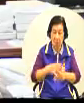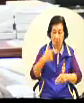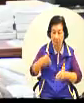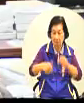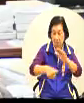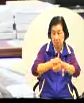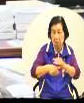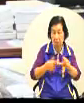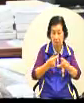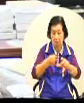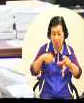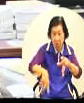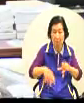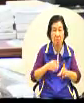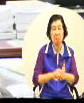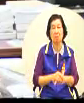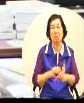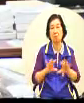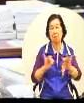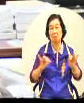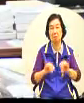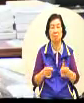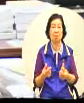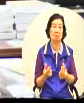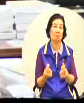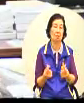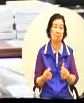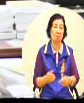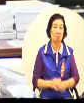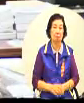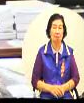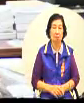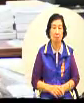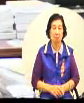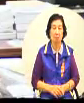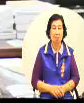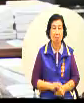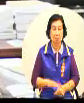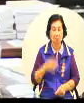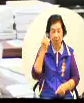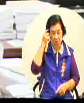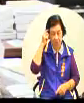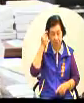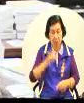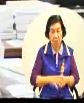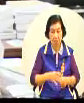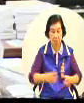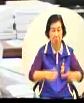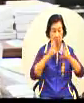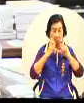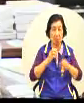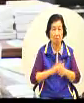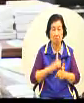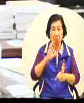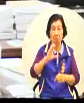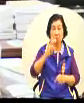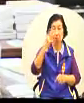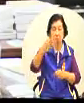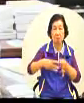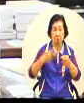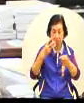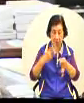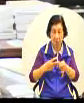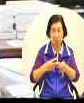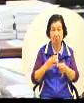那么我是认为应该要回复在93年以前